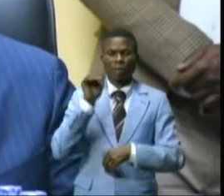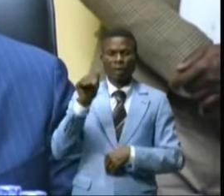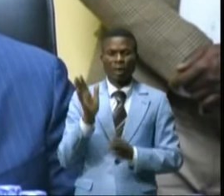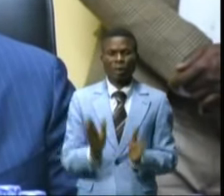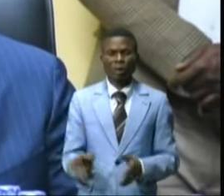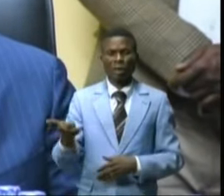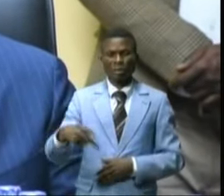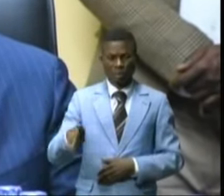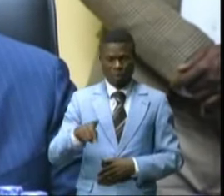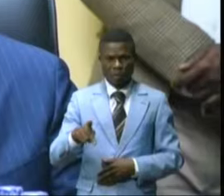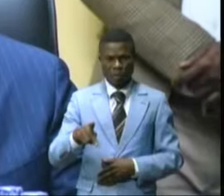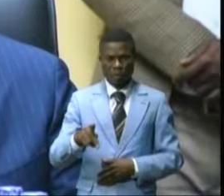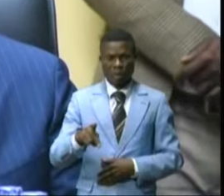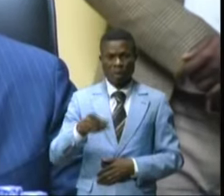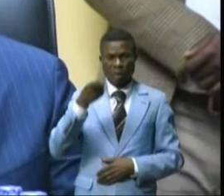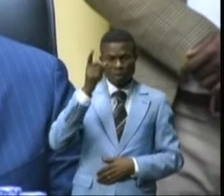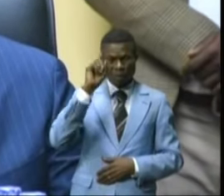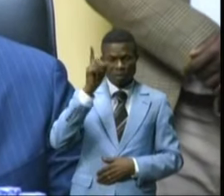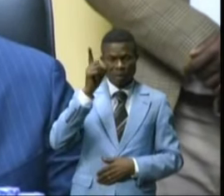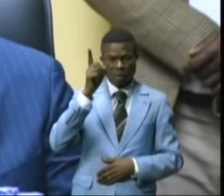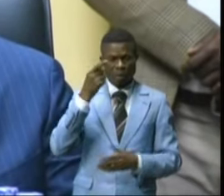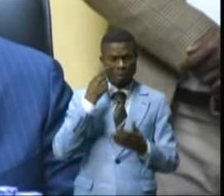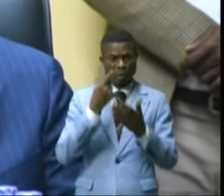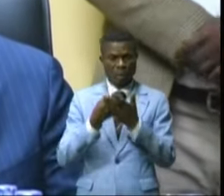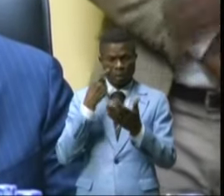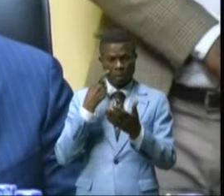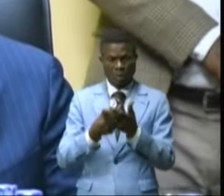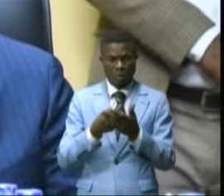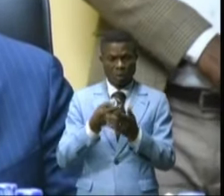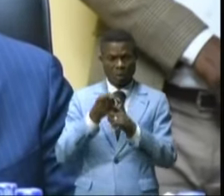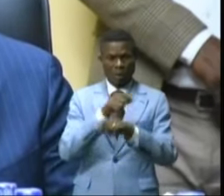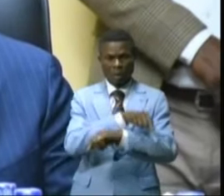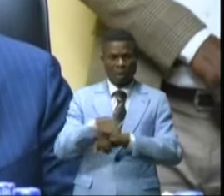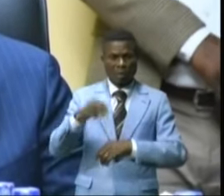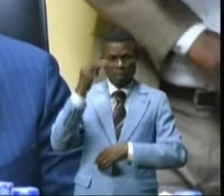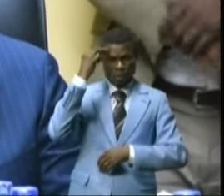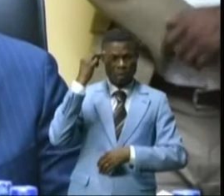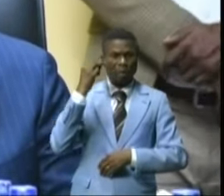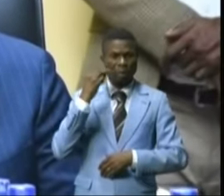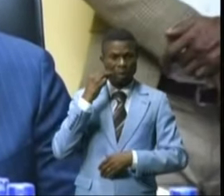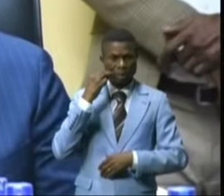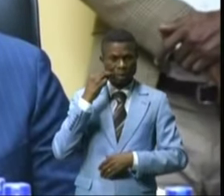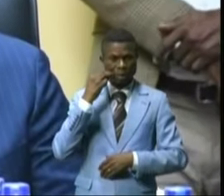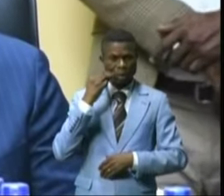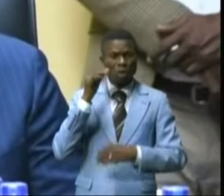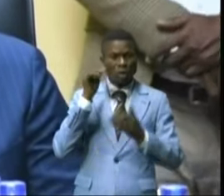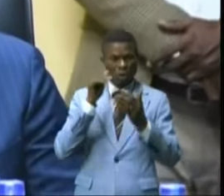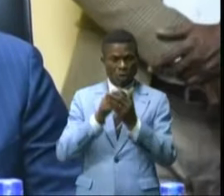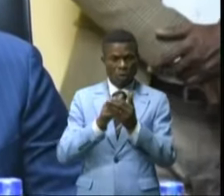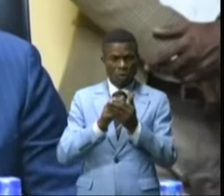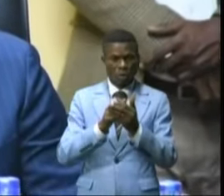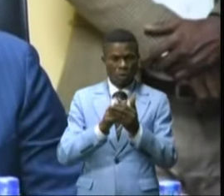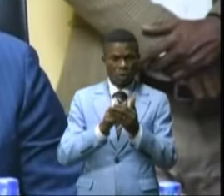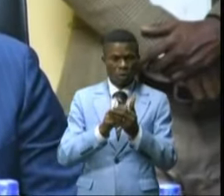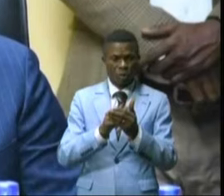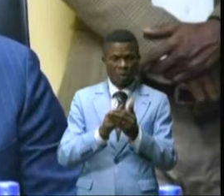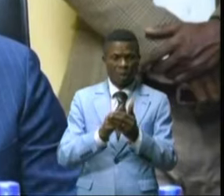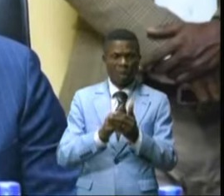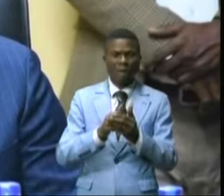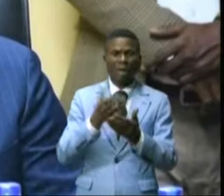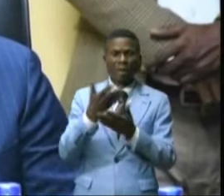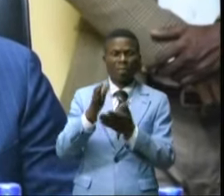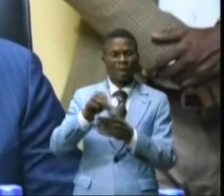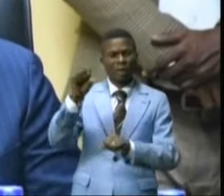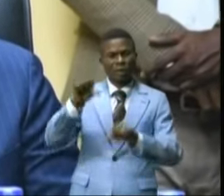provinciaux l'une des observations formulées par le cabinet du ministre au regard de la disparité des